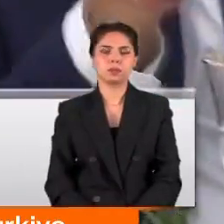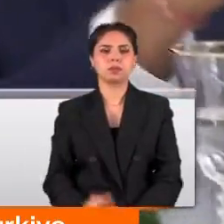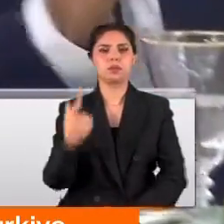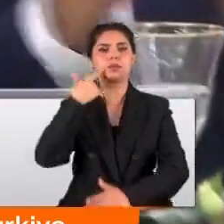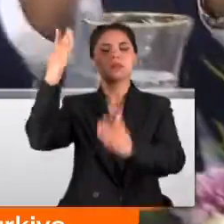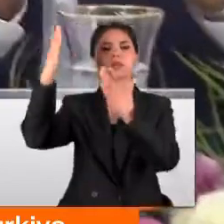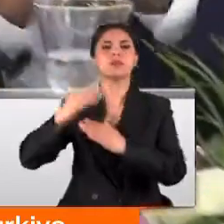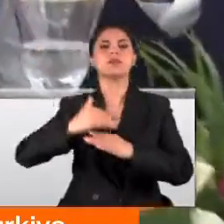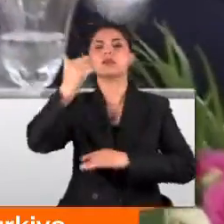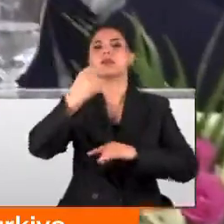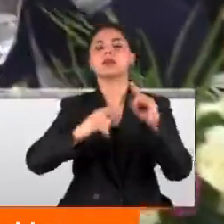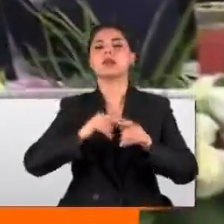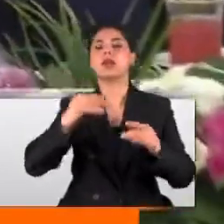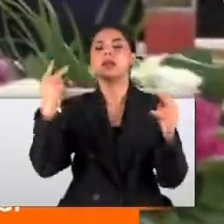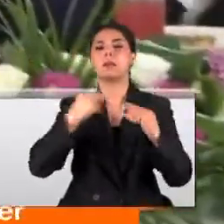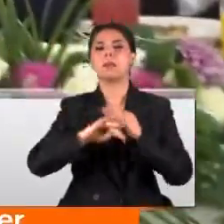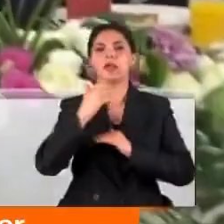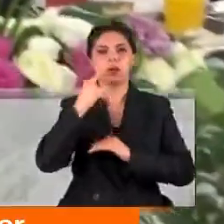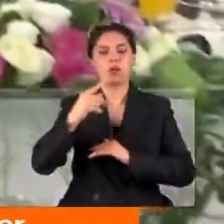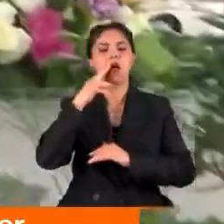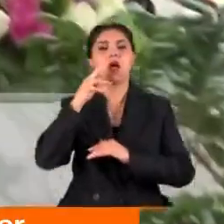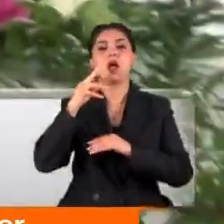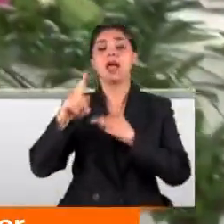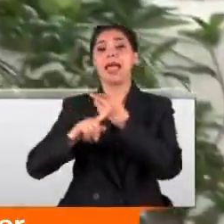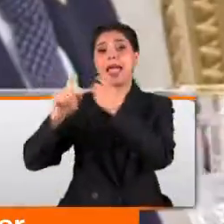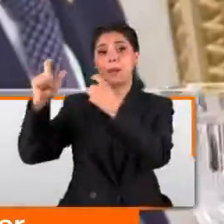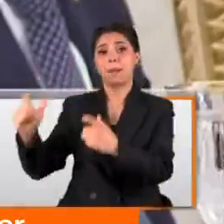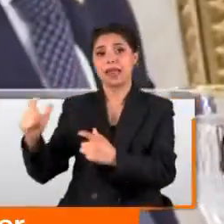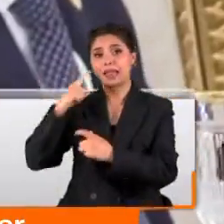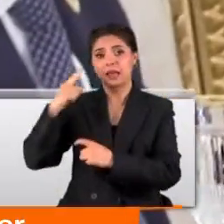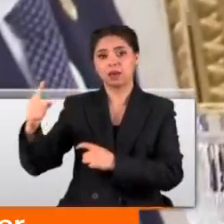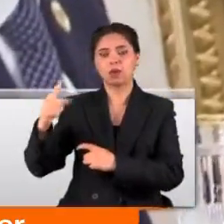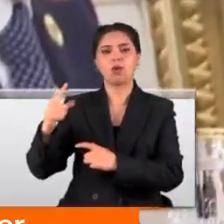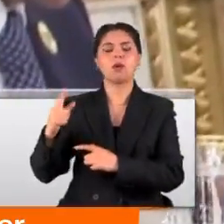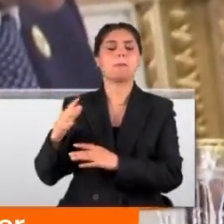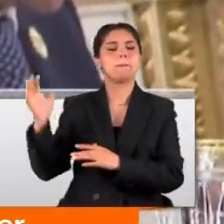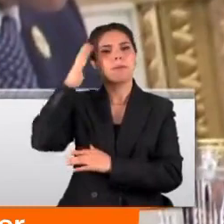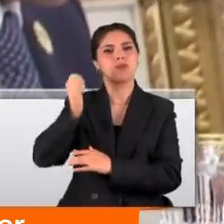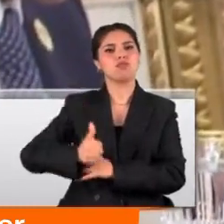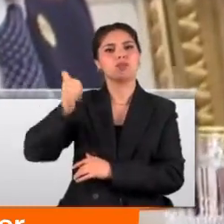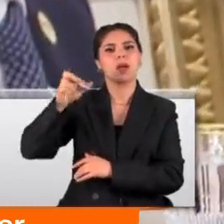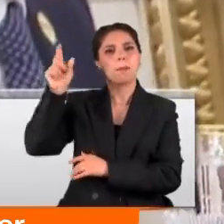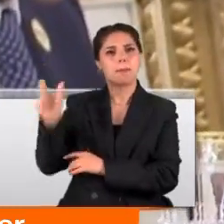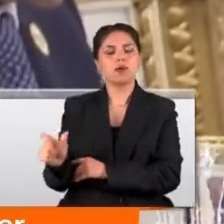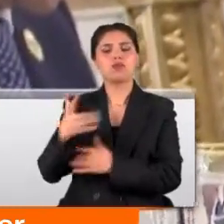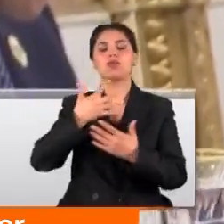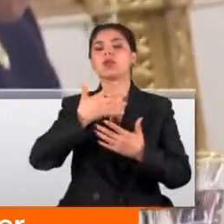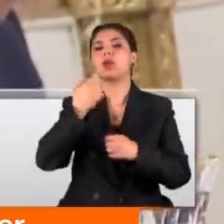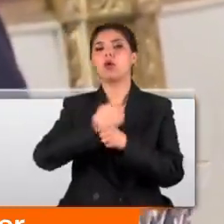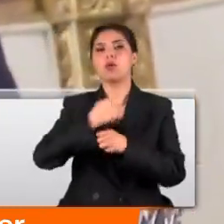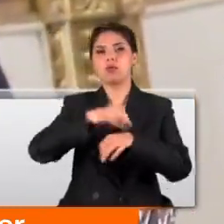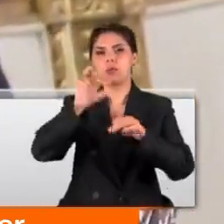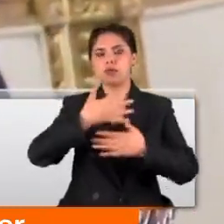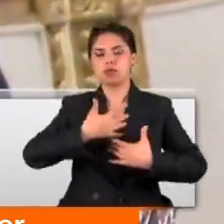Erdoğan dış politika mesajlarına ise Ermenistan'la başladı. Ermenistan Başbakanı Paşinyan'ın külliyedeki göreve başlama törenine